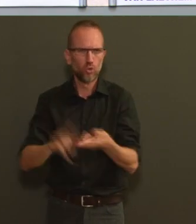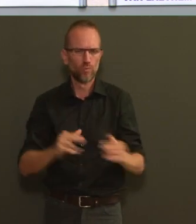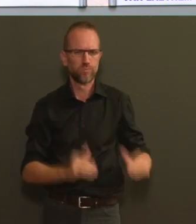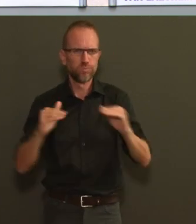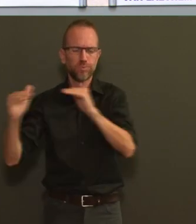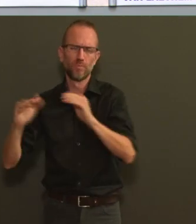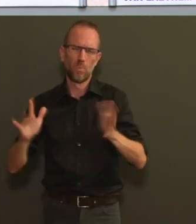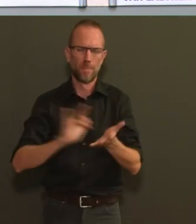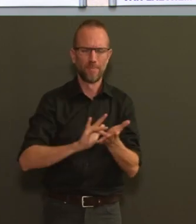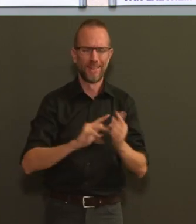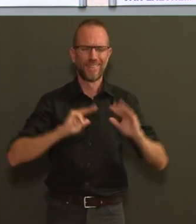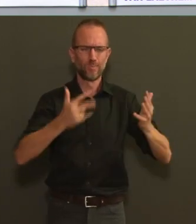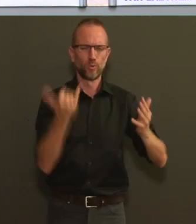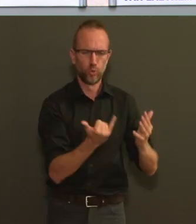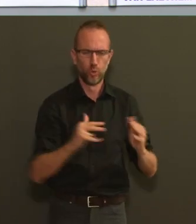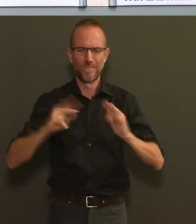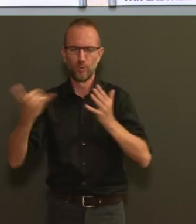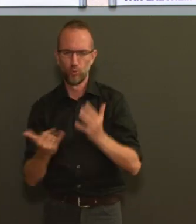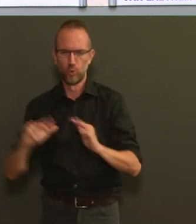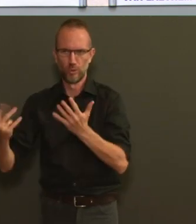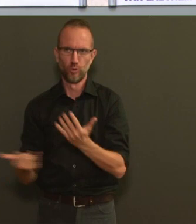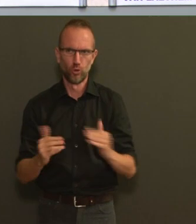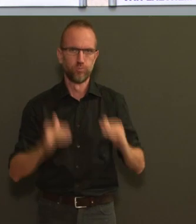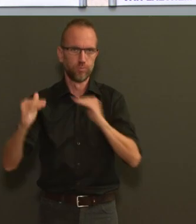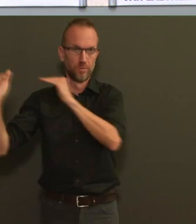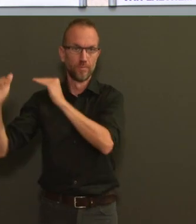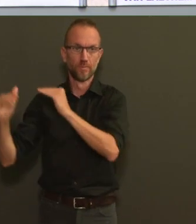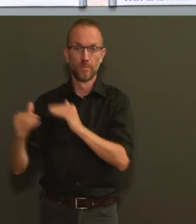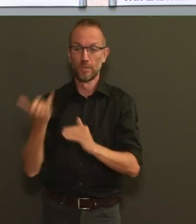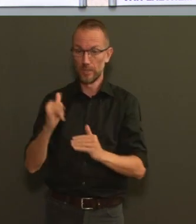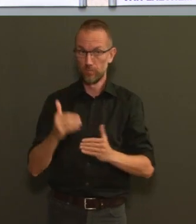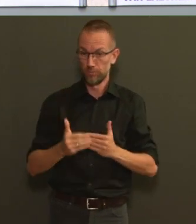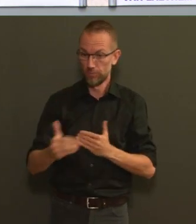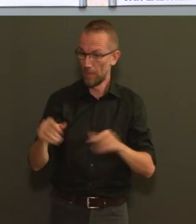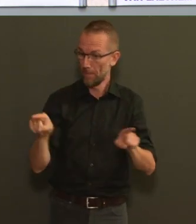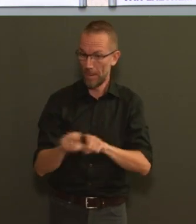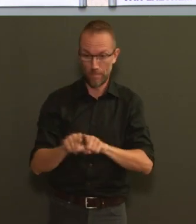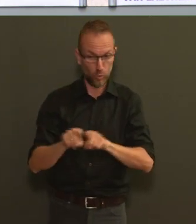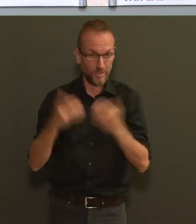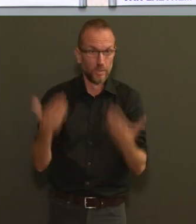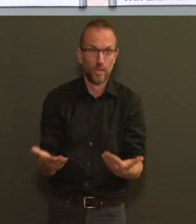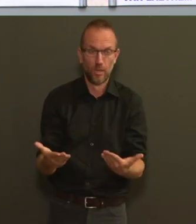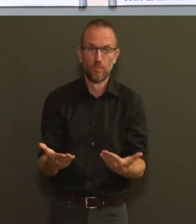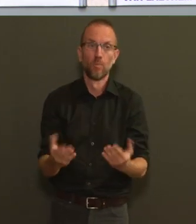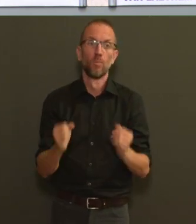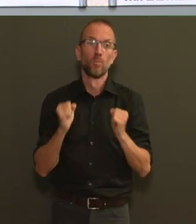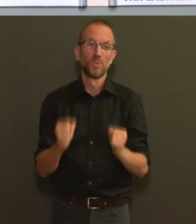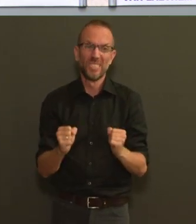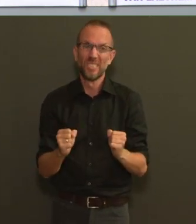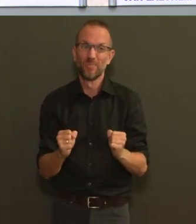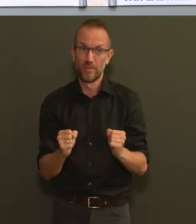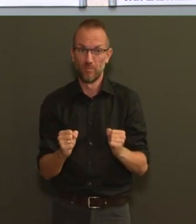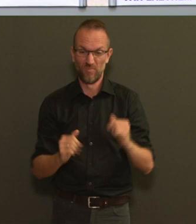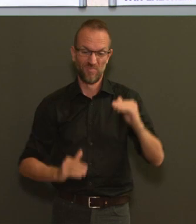Si on continue à ce rythme-là, nous pourrions atteindre 500 patients d'ici à la fin du